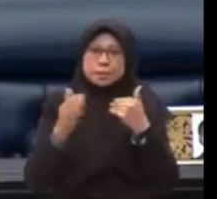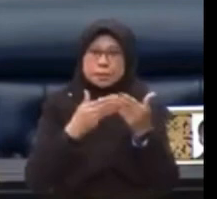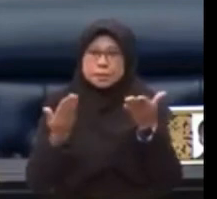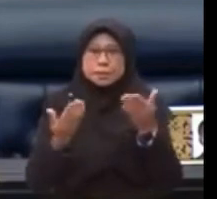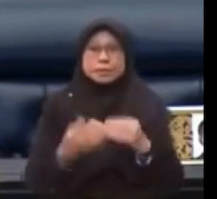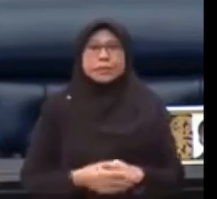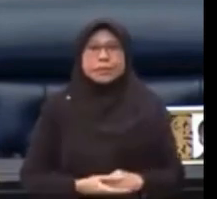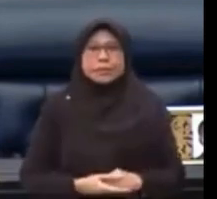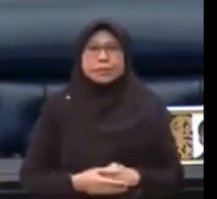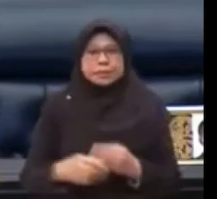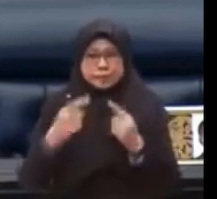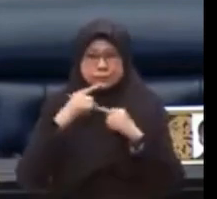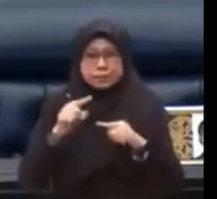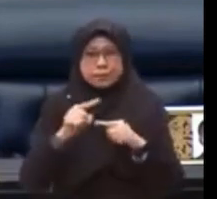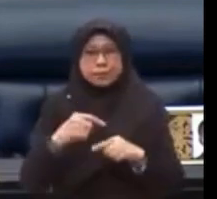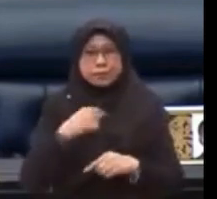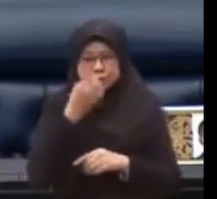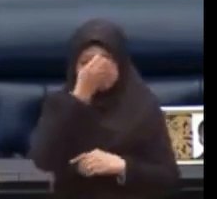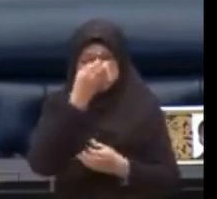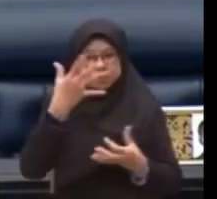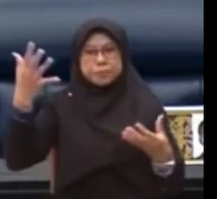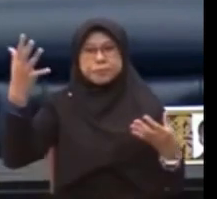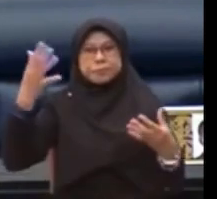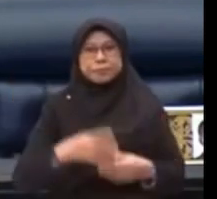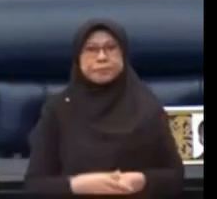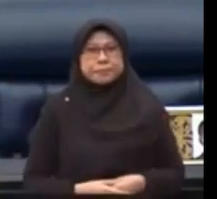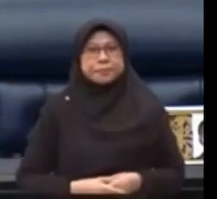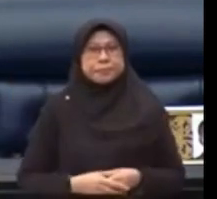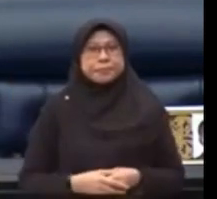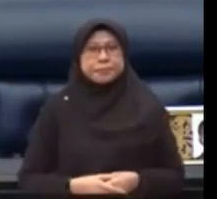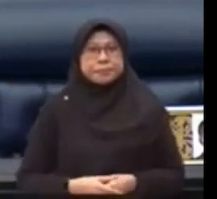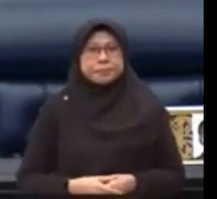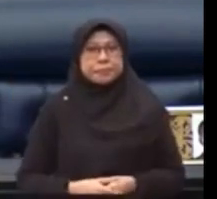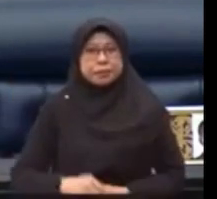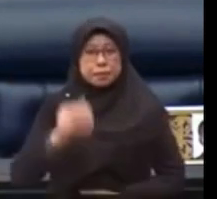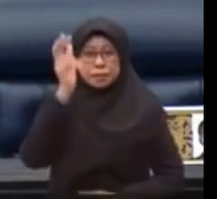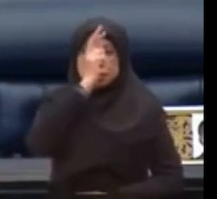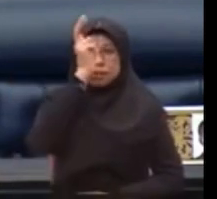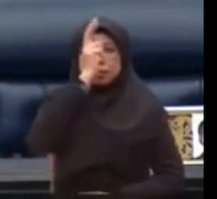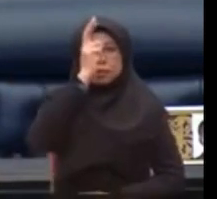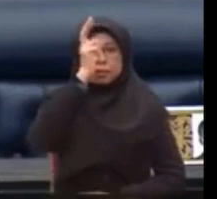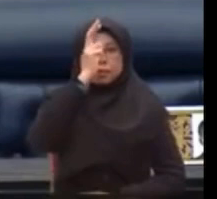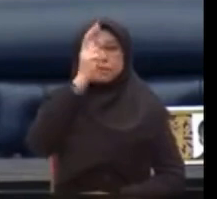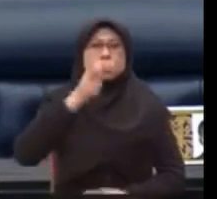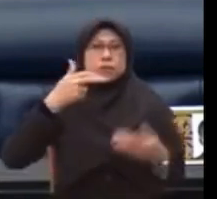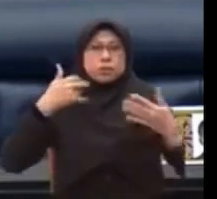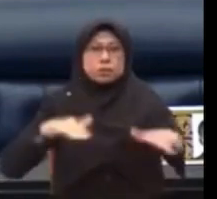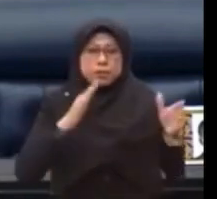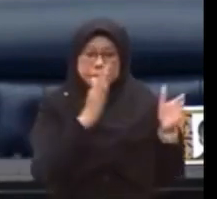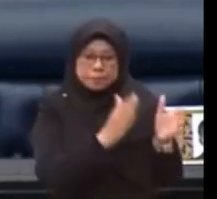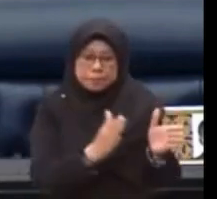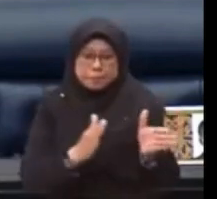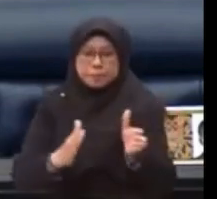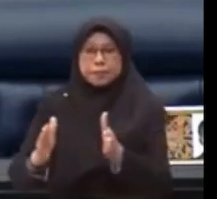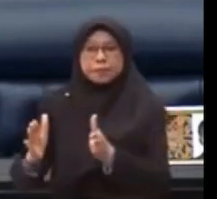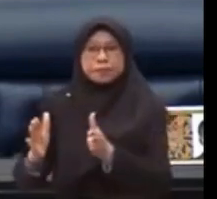Berhormat, saya ingin memaklumkan bahawa kerajaan telah pun merancangkan